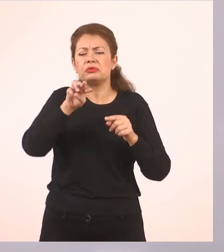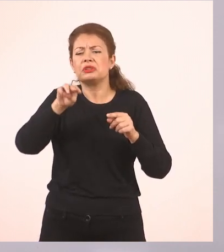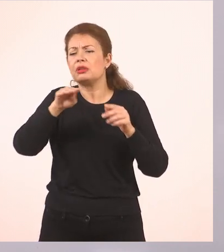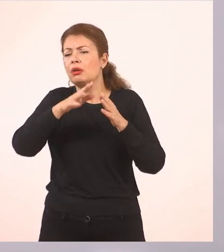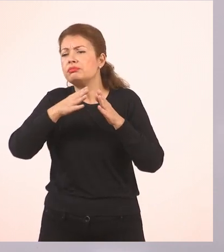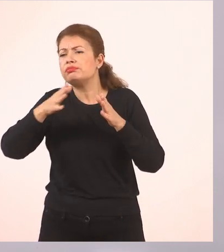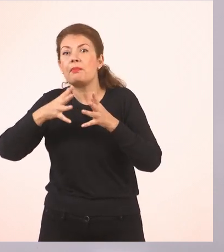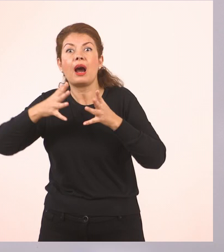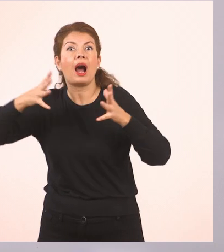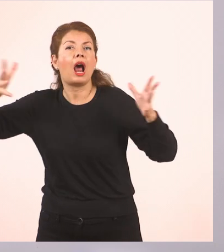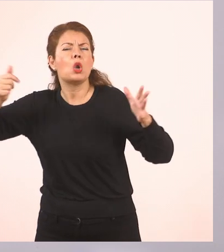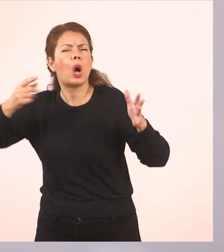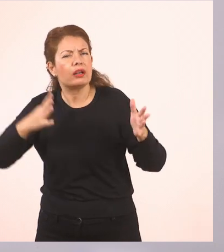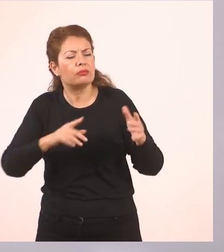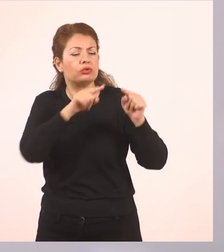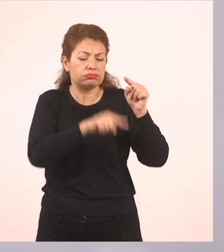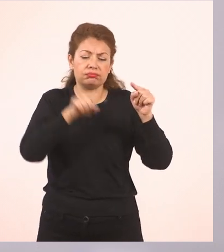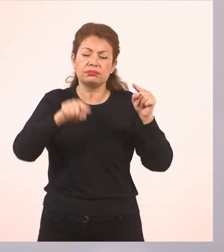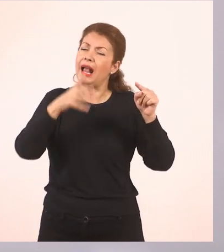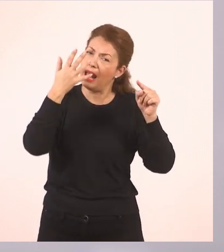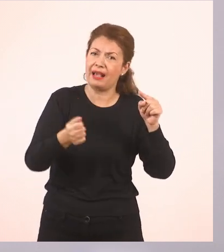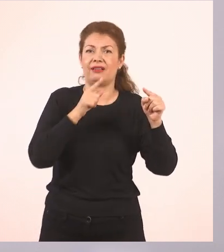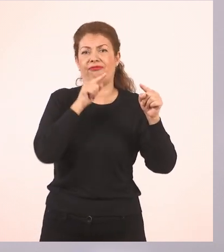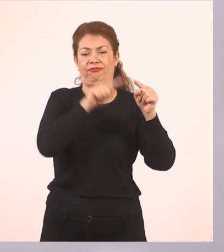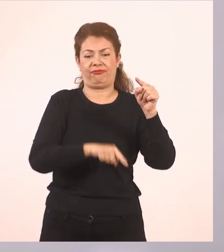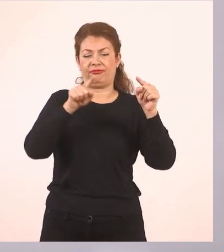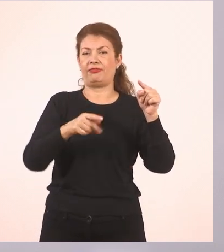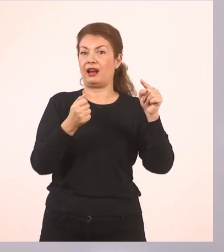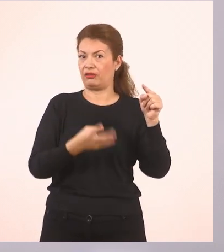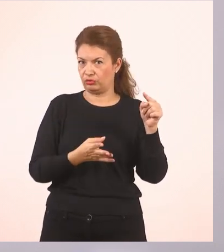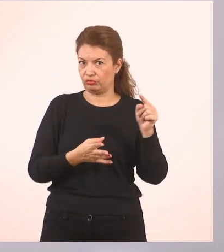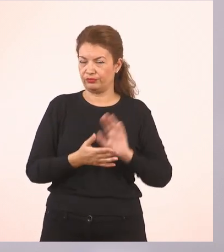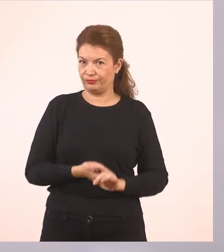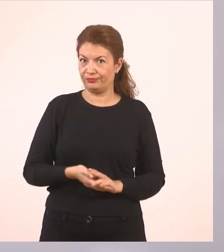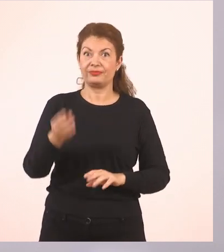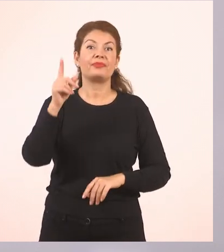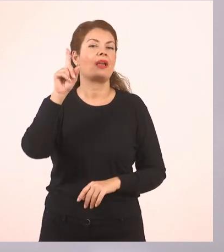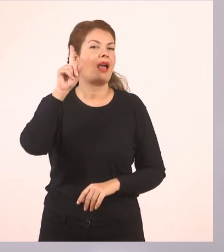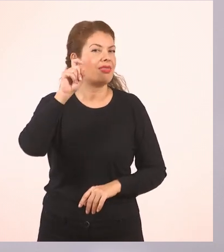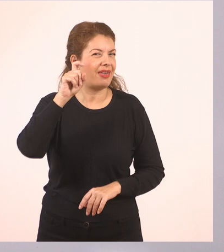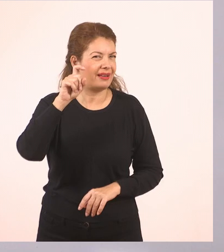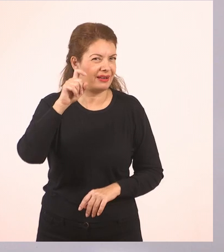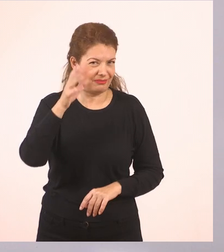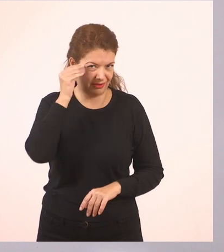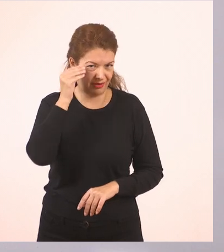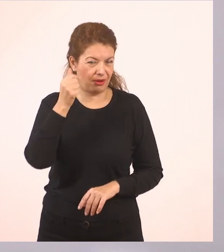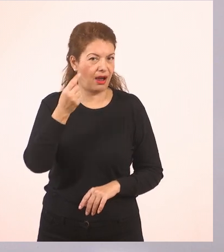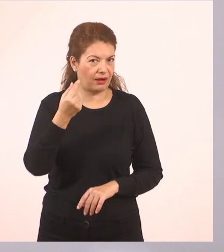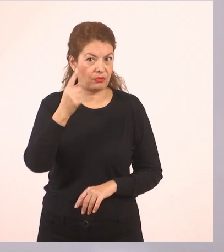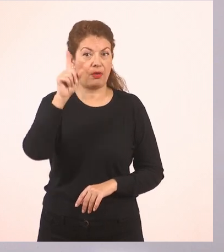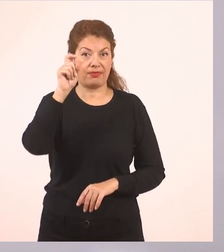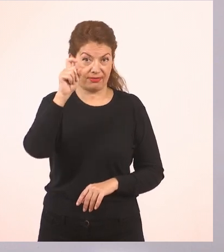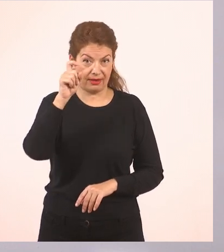από διαφορετικά ψηφία από αυτά που υπάρχουν ήδη. Το 10, που ήρθε στην παρέα μας τελευταίο και μεγαλύτερο